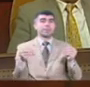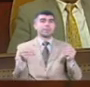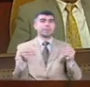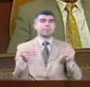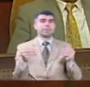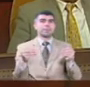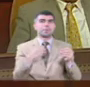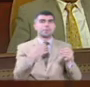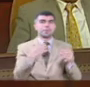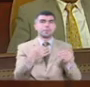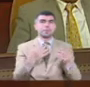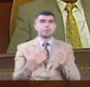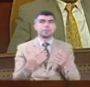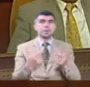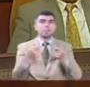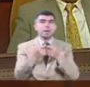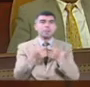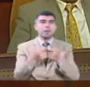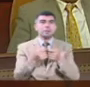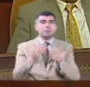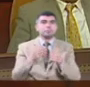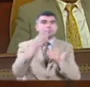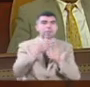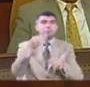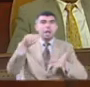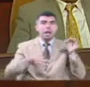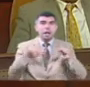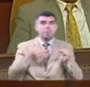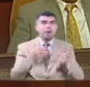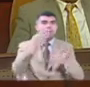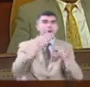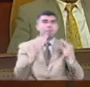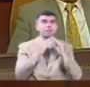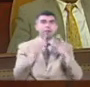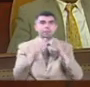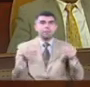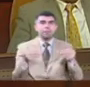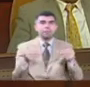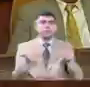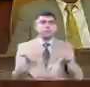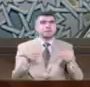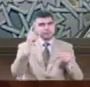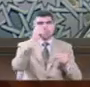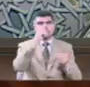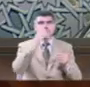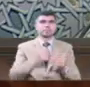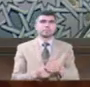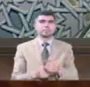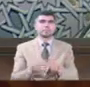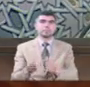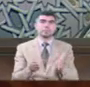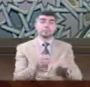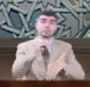قضائي وبلا تنفيذ شنو هو معناه؟ وشكرا. شكرا سيد النائب. هل من